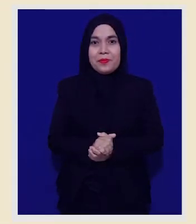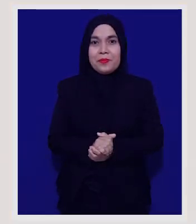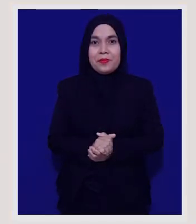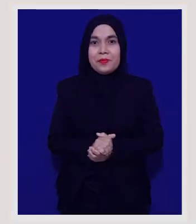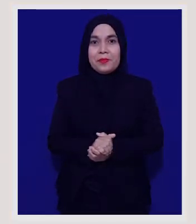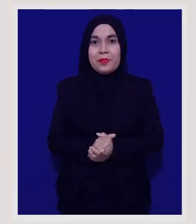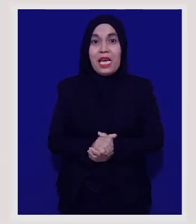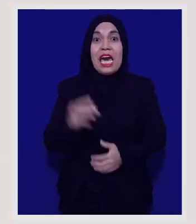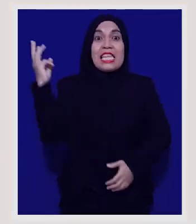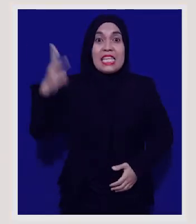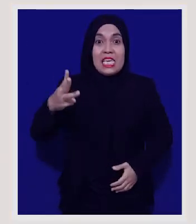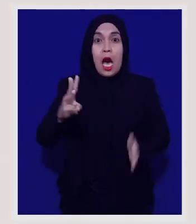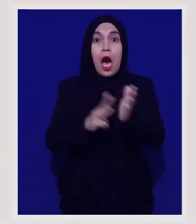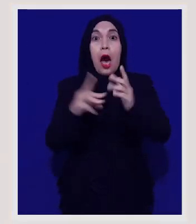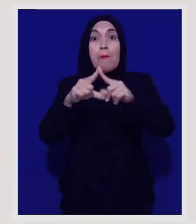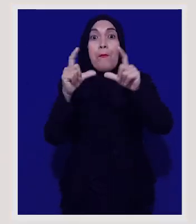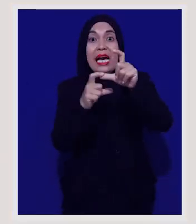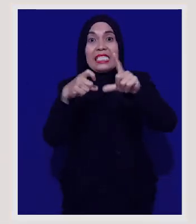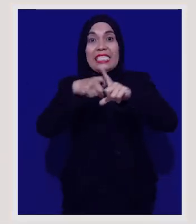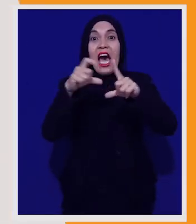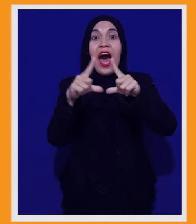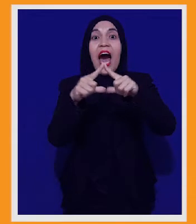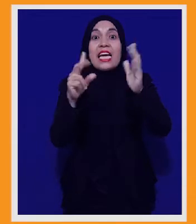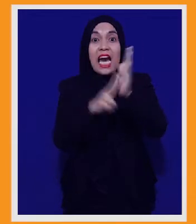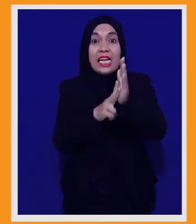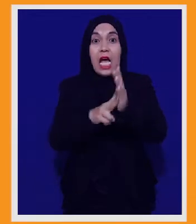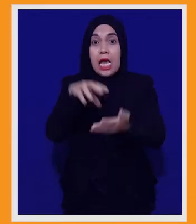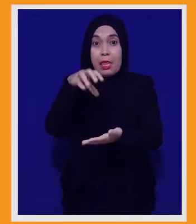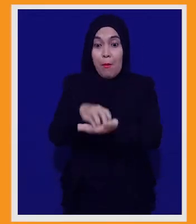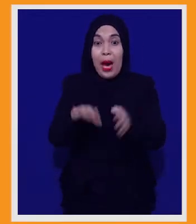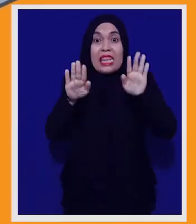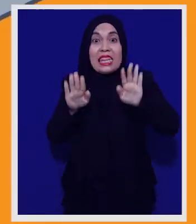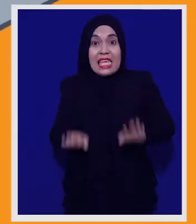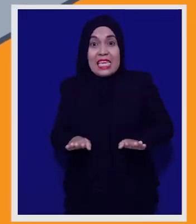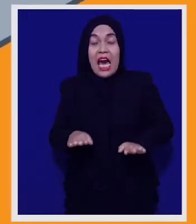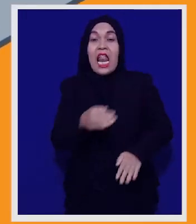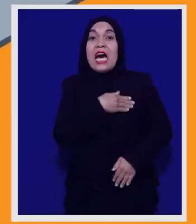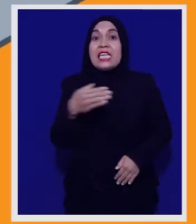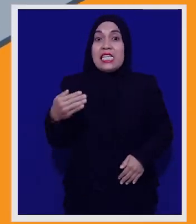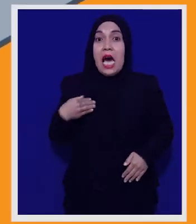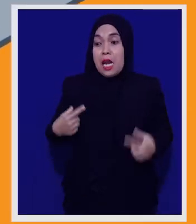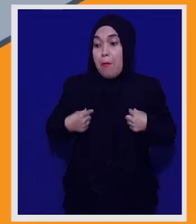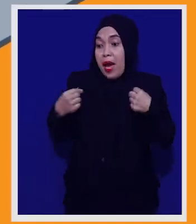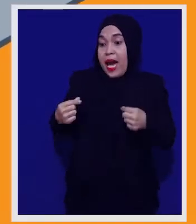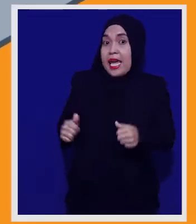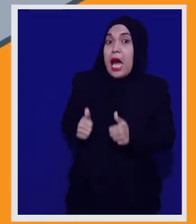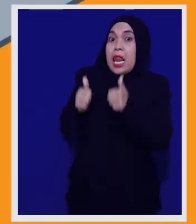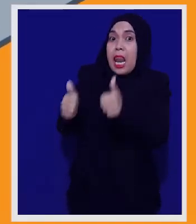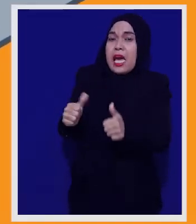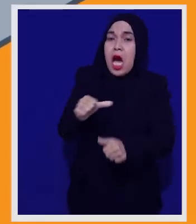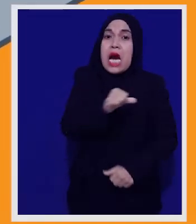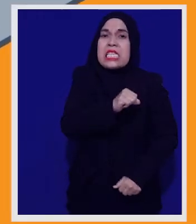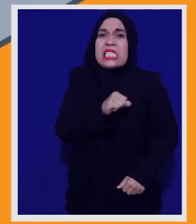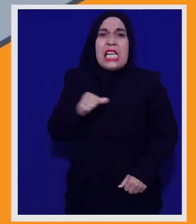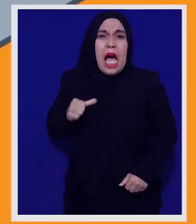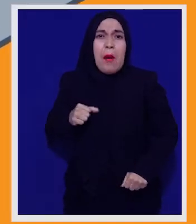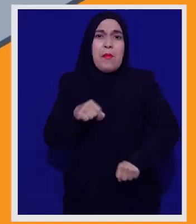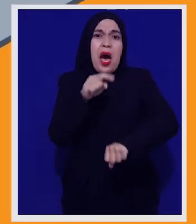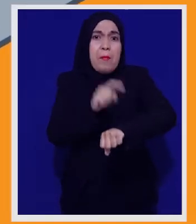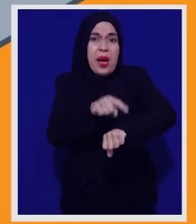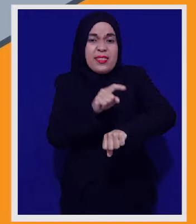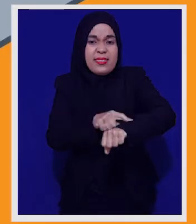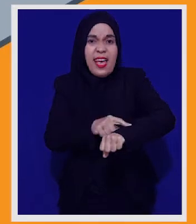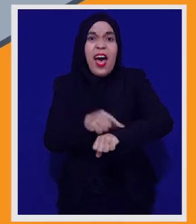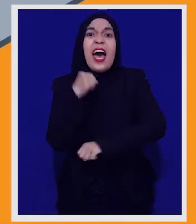3. Maskan atau tempat tinggal dan kiswah atau pakaian yang pantas selama masa iddah atau